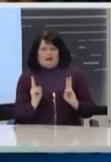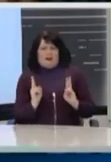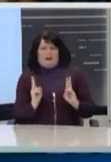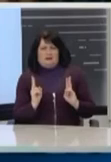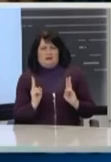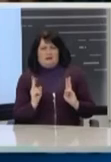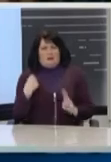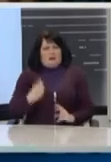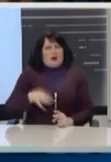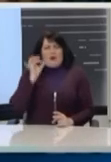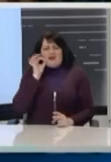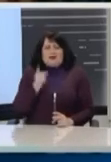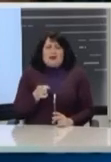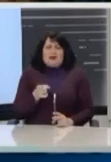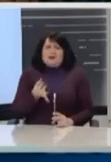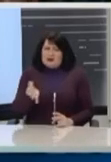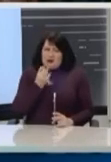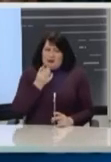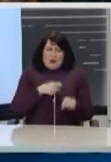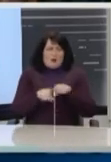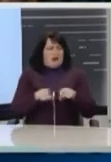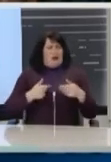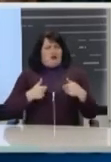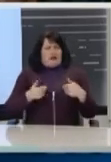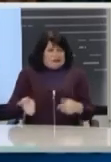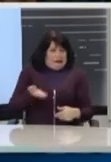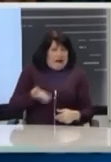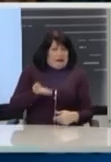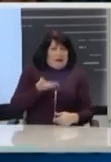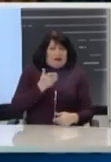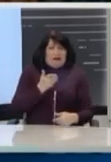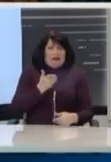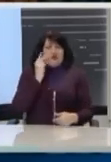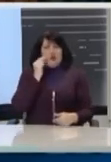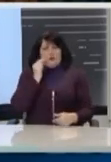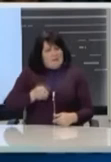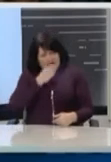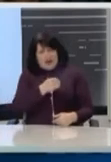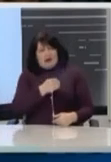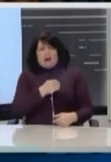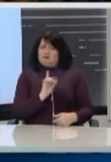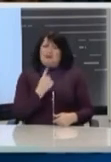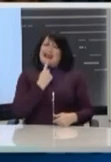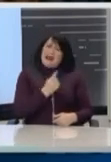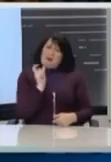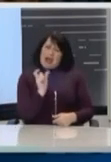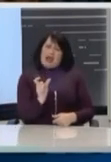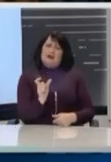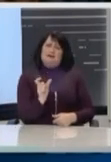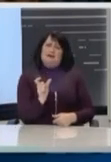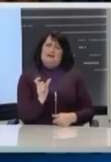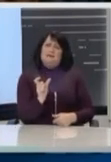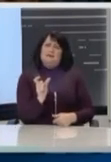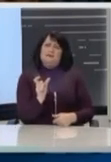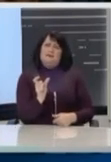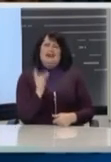τον Μπουτάρη και να πει ότι δεν είχε καμία ενθάρρυνση από αυτόν για να πάει στα Σκόπια και να αποκαλέσει